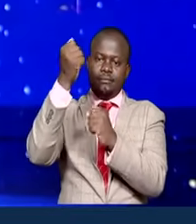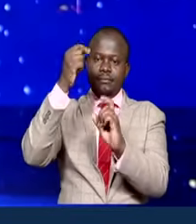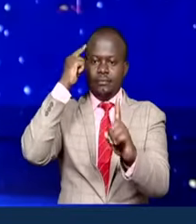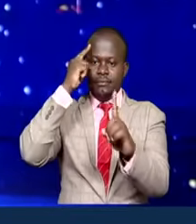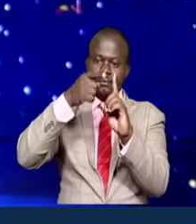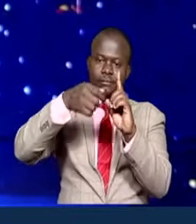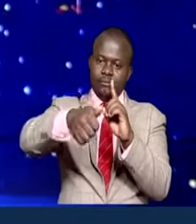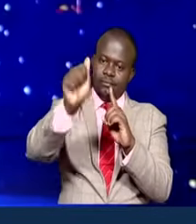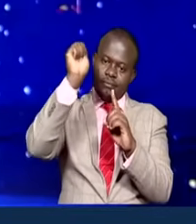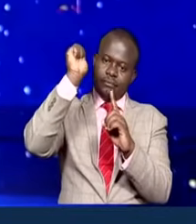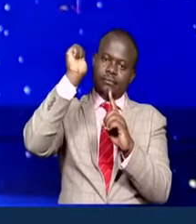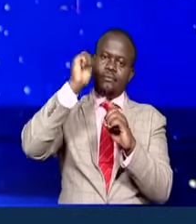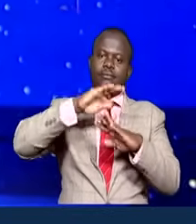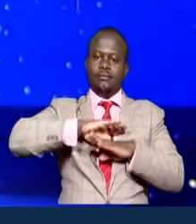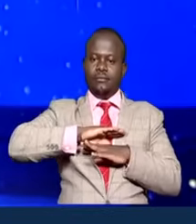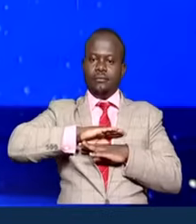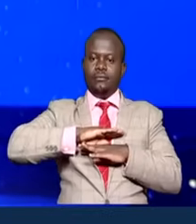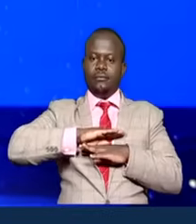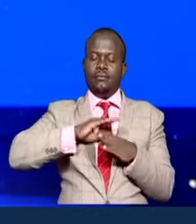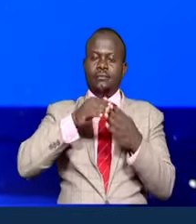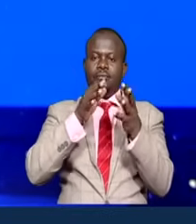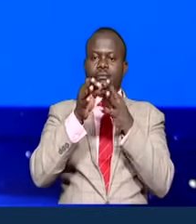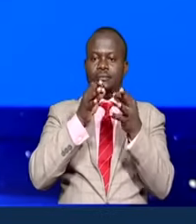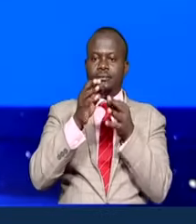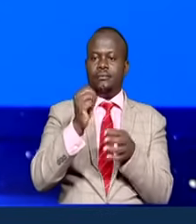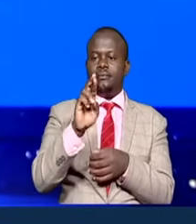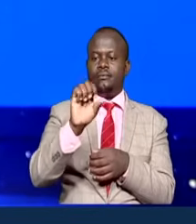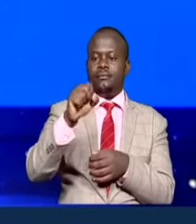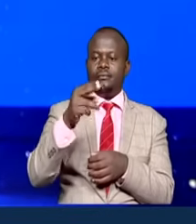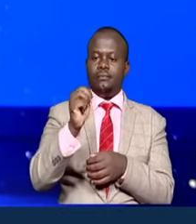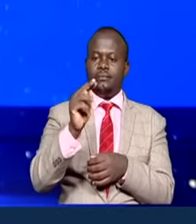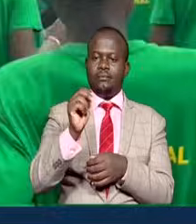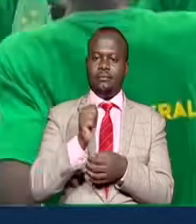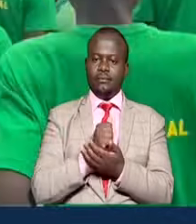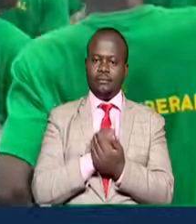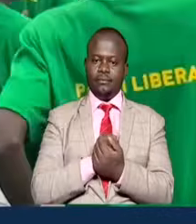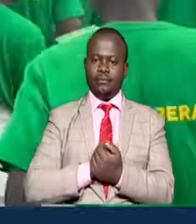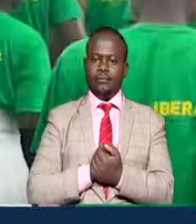shyaka byabanyuze. Inkuru irambuye na Mbarushimana Pio.